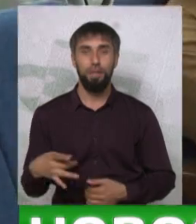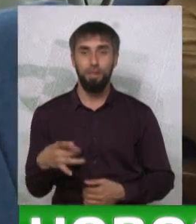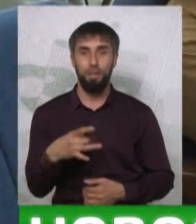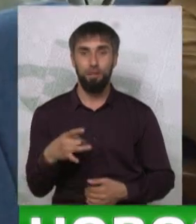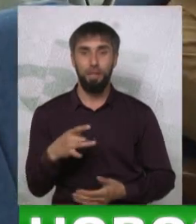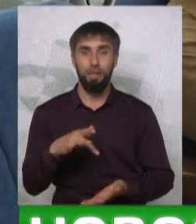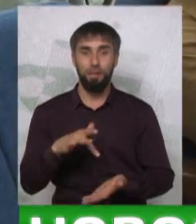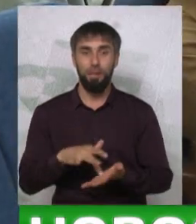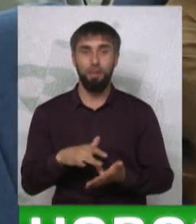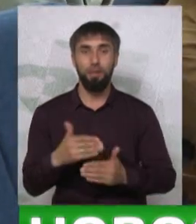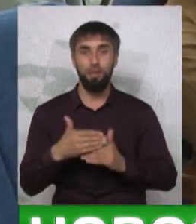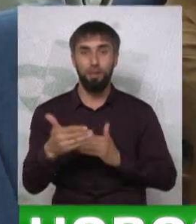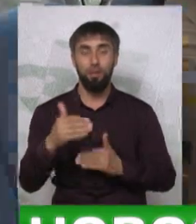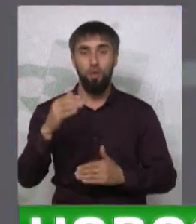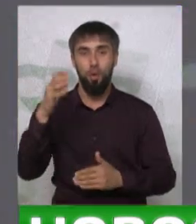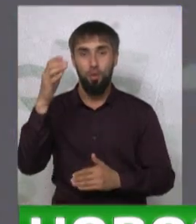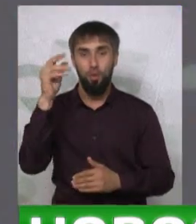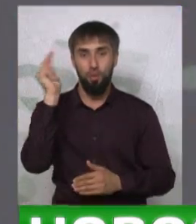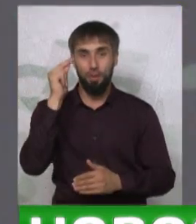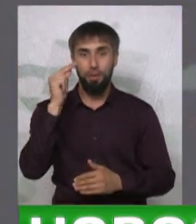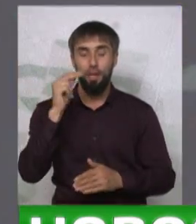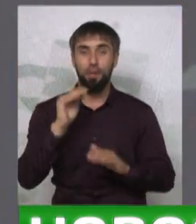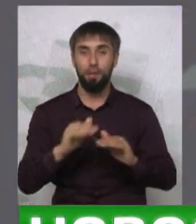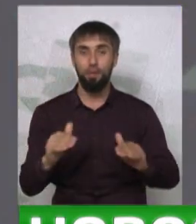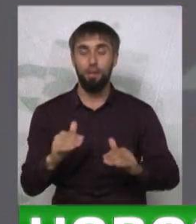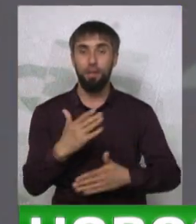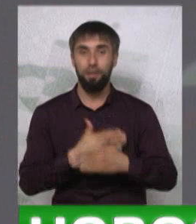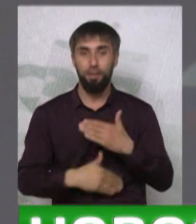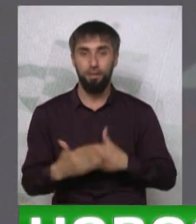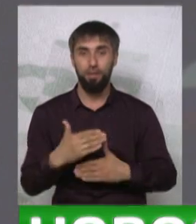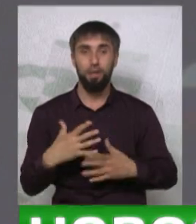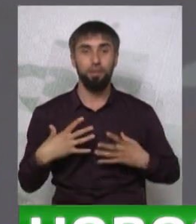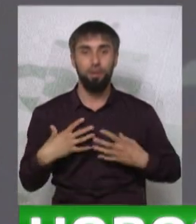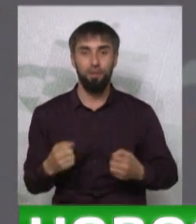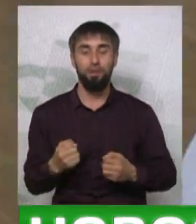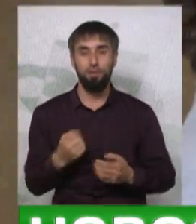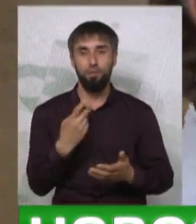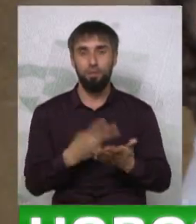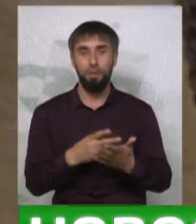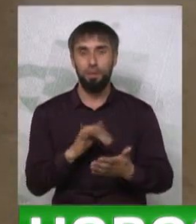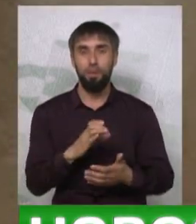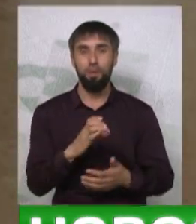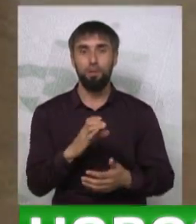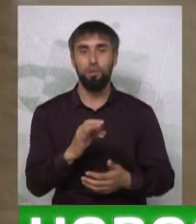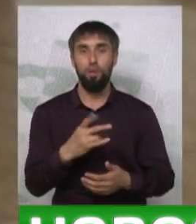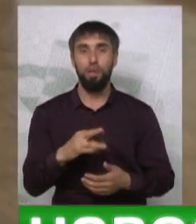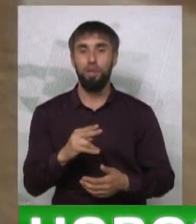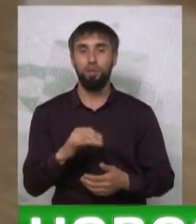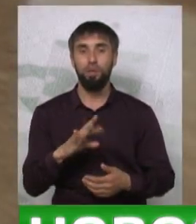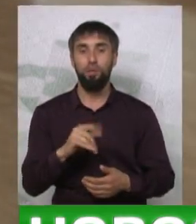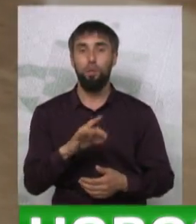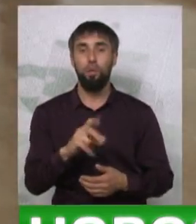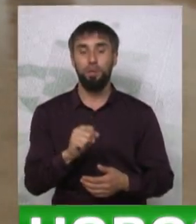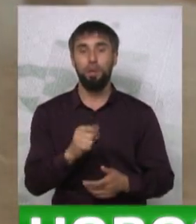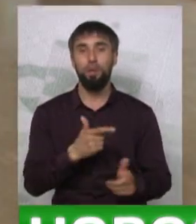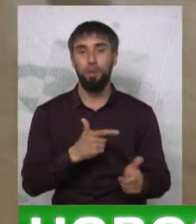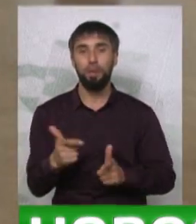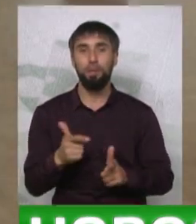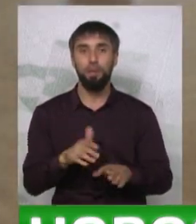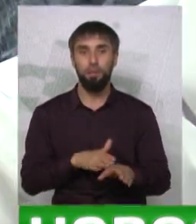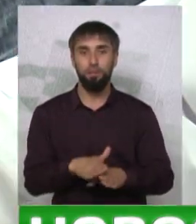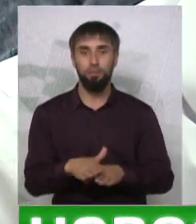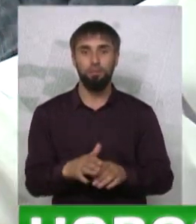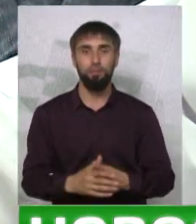Республиканский центр дистанционного обучения детей с ограниченными возможностями здоровья представляет и Соня Чаниева. Она готовится